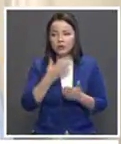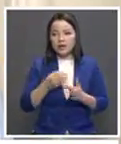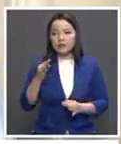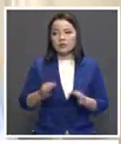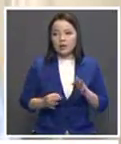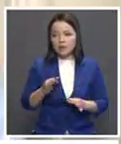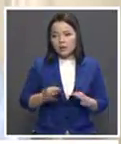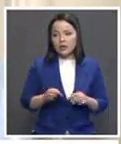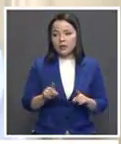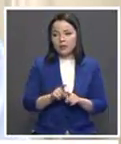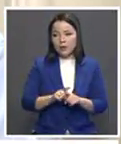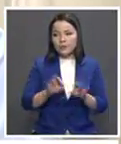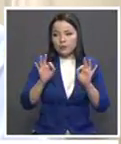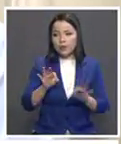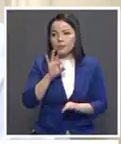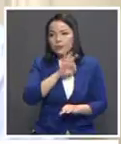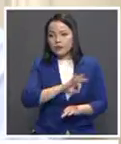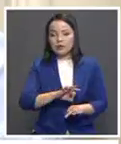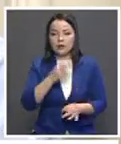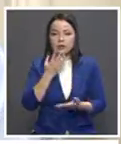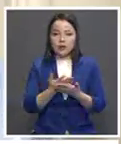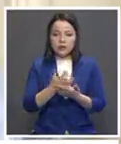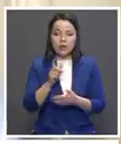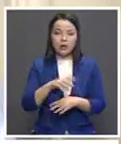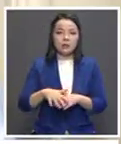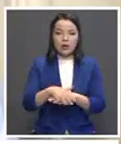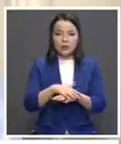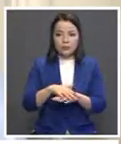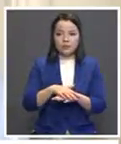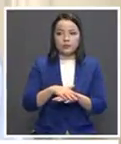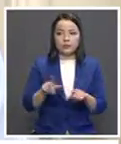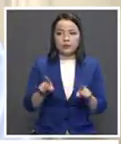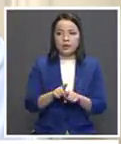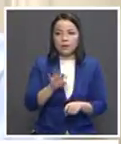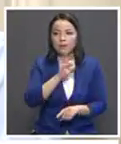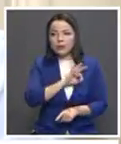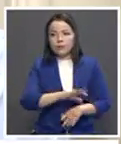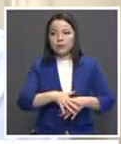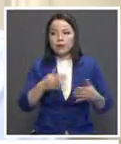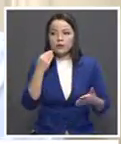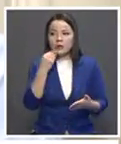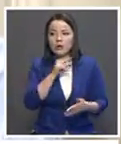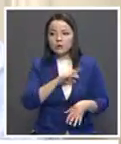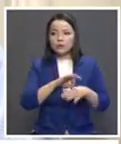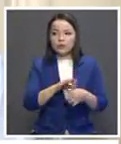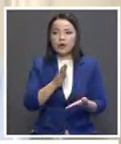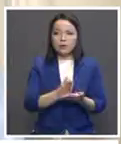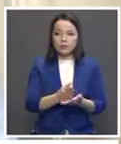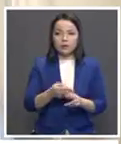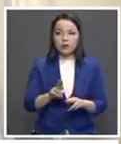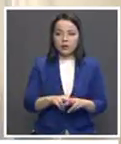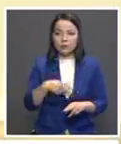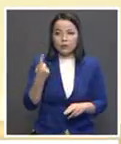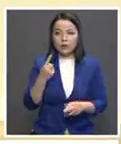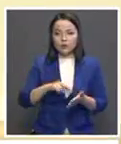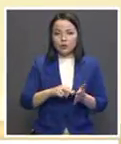қой. Өте жақсы, қолайлы және халыққа тез, тиімді және сапалы көмек көрсететін бірден бір